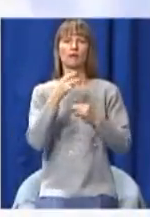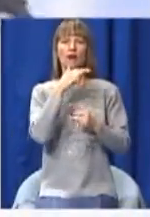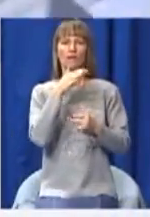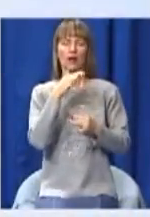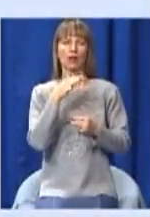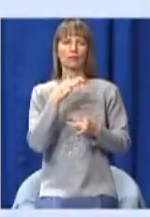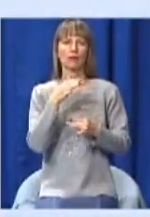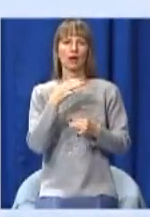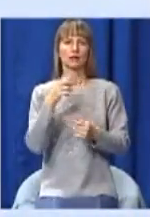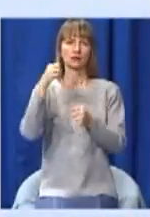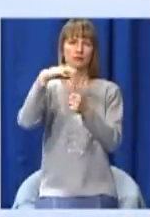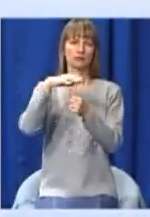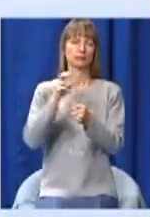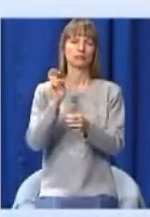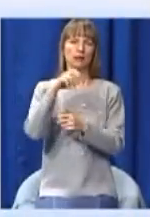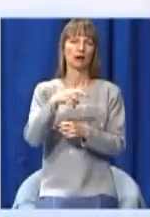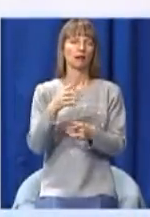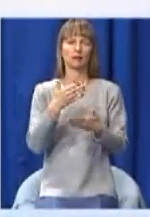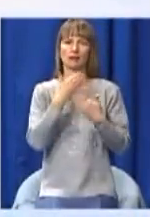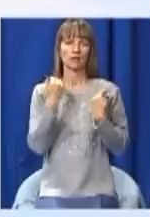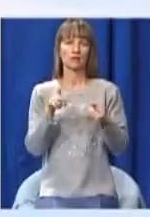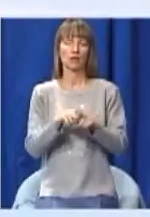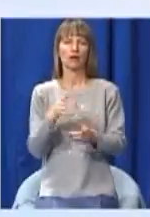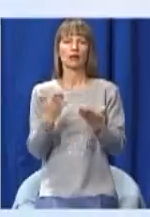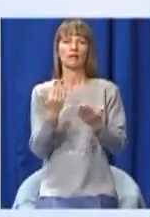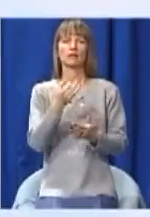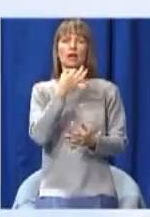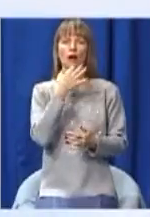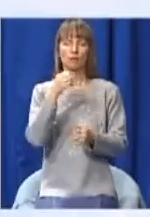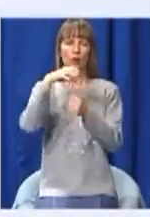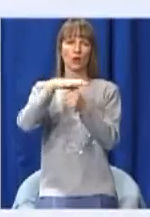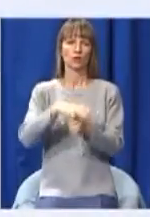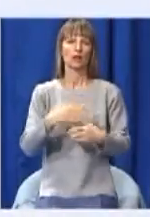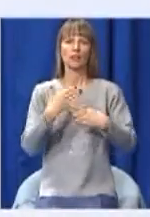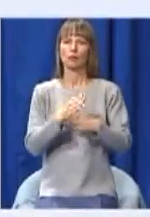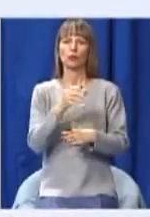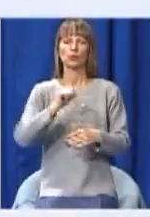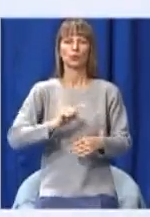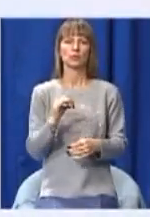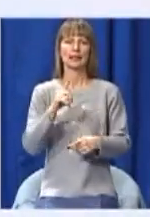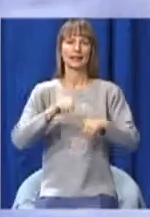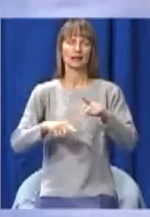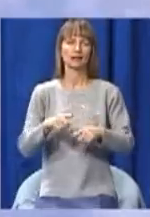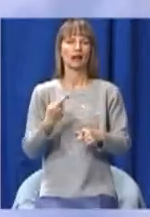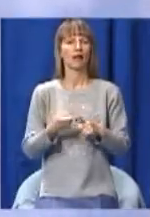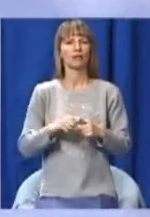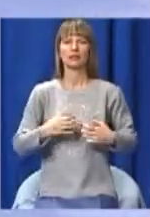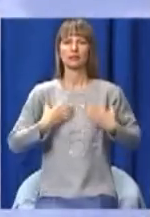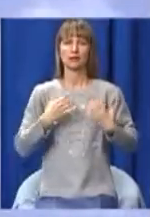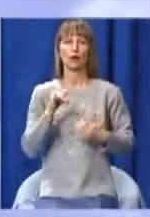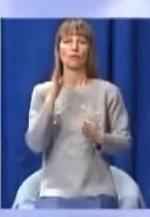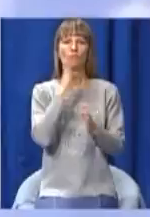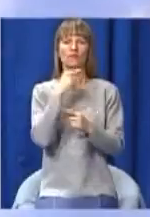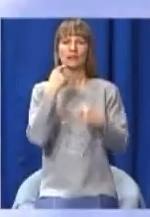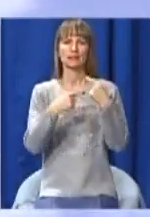не відповідають дійсності. Якщо ваше захоплення парашутним спортом не поділяють друзі і рідні, не біда. У повітря